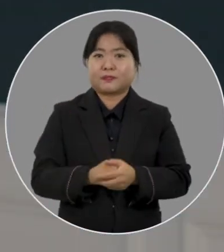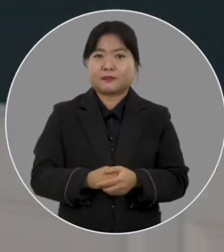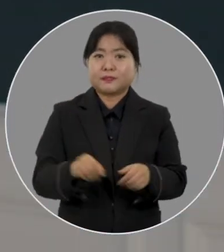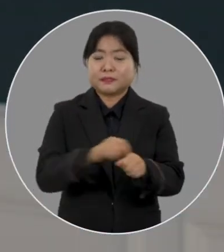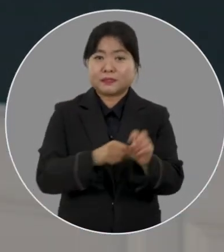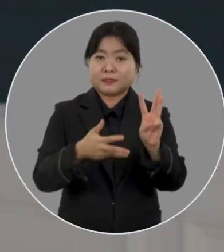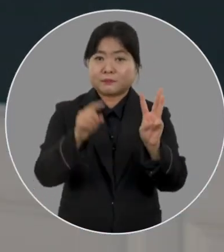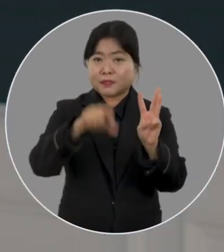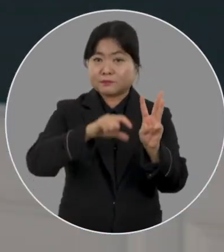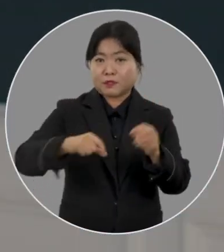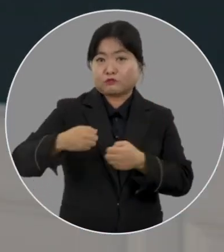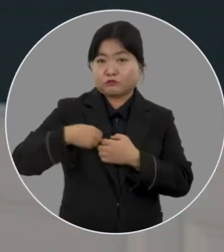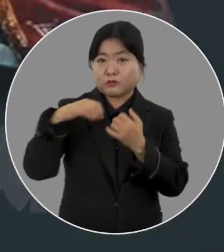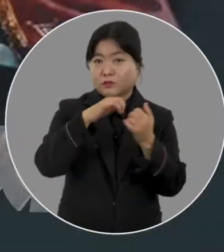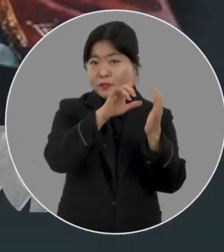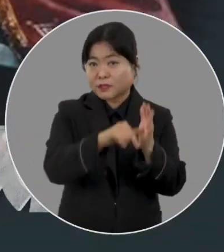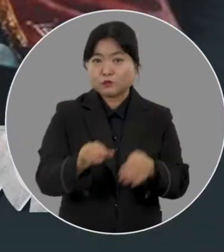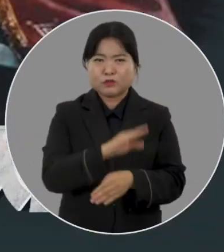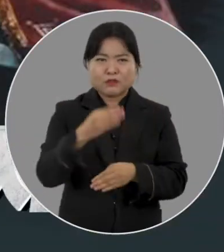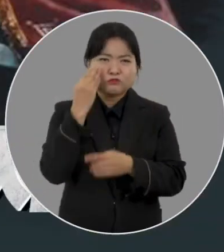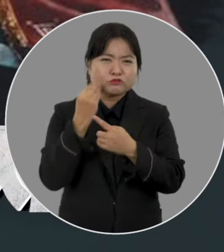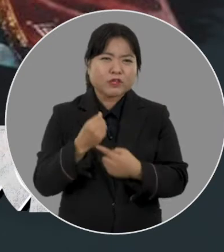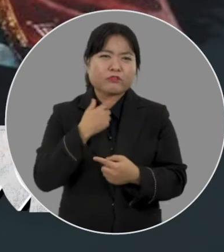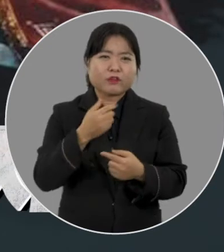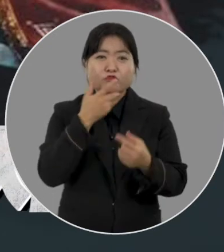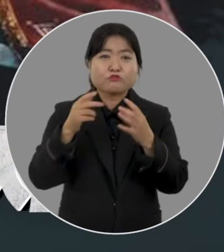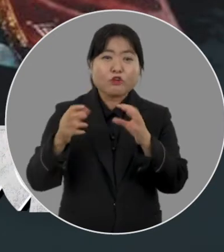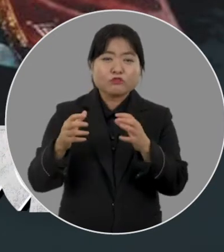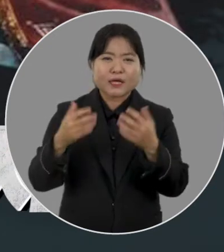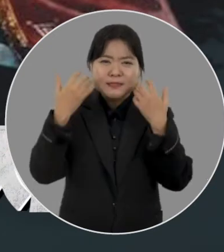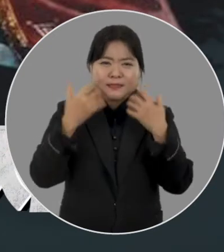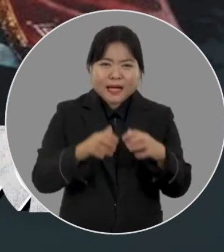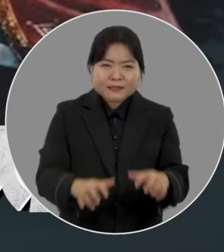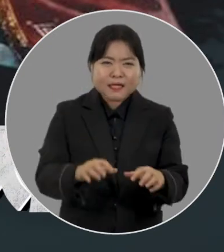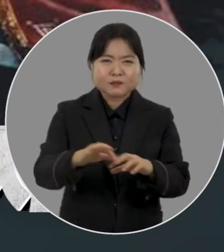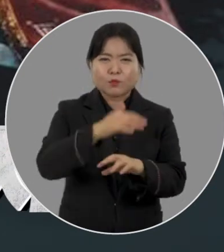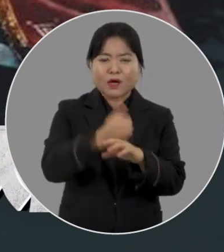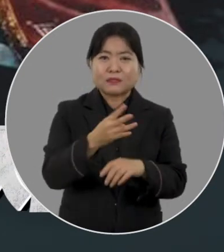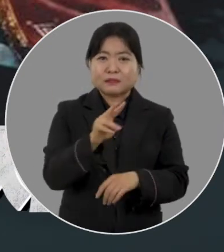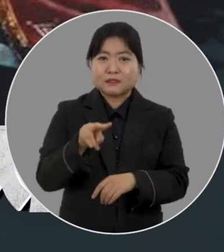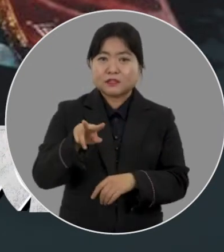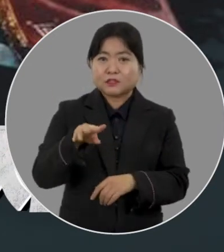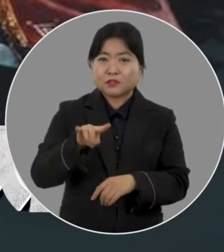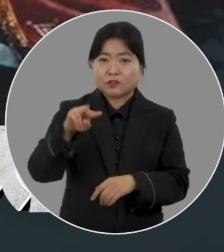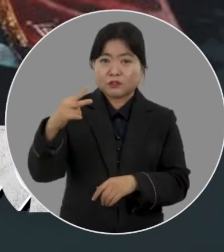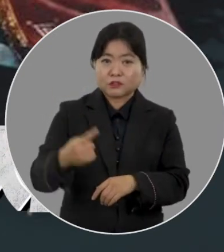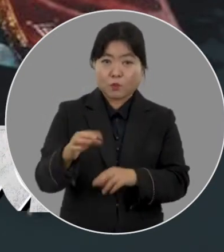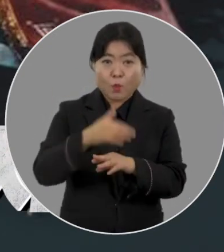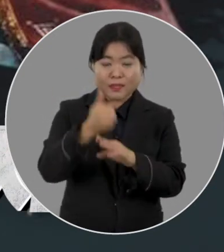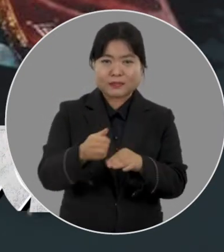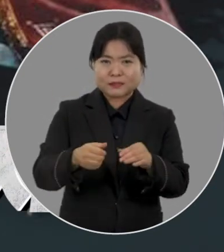특히 3차 십자군 전쟁 때는 우리가 익숙했던 영국의 사자 시망 리처드 왕이